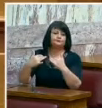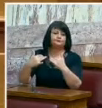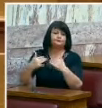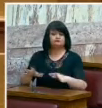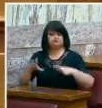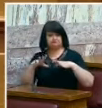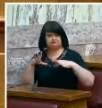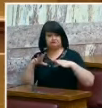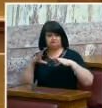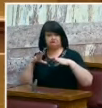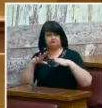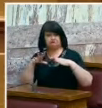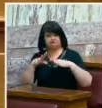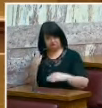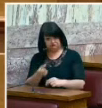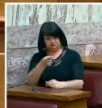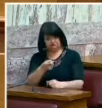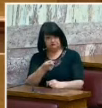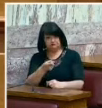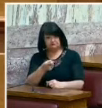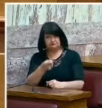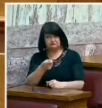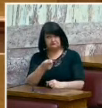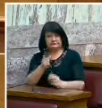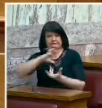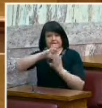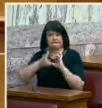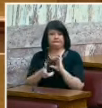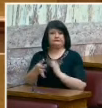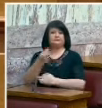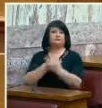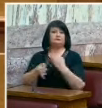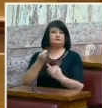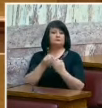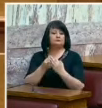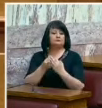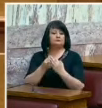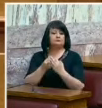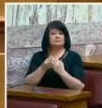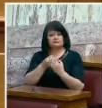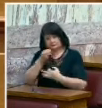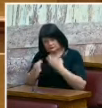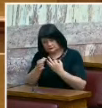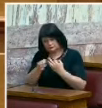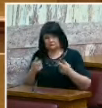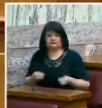άνεση την οποία έχετε να διαστρεβλώνετε γεγονότα και δηλώσεις.